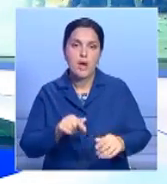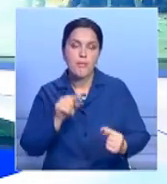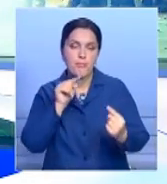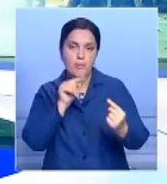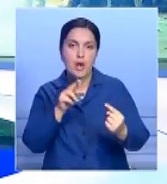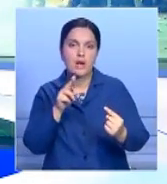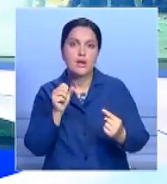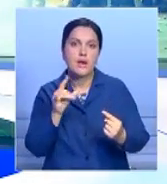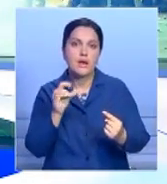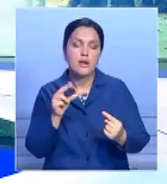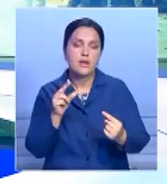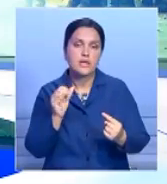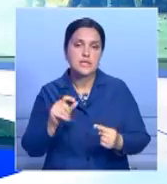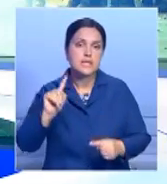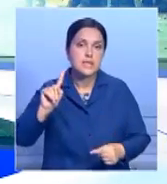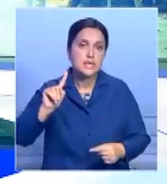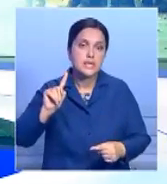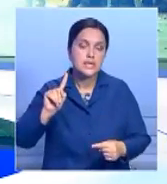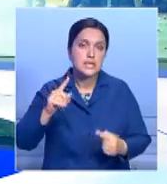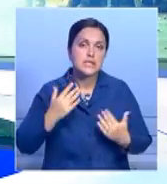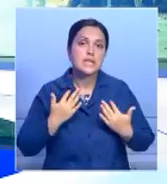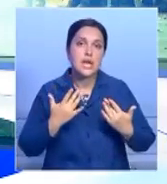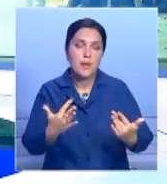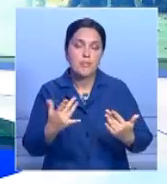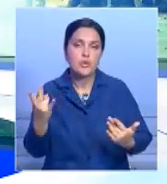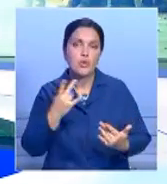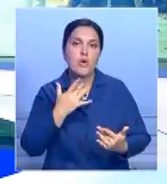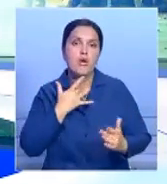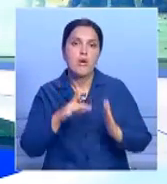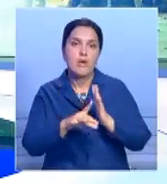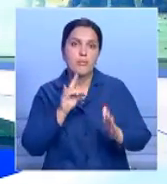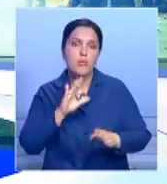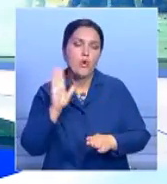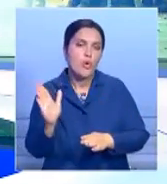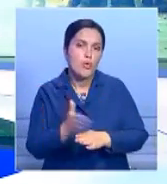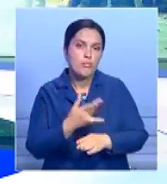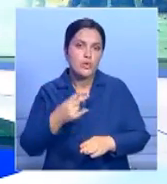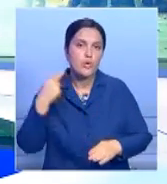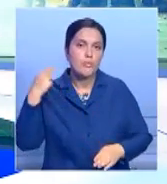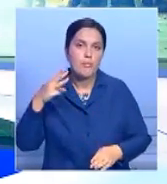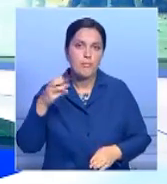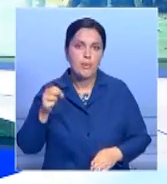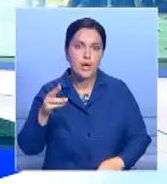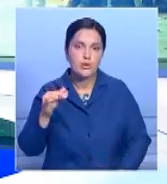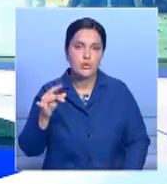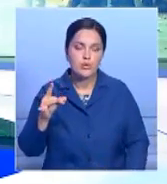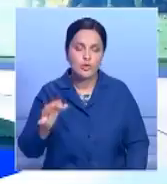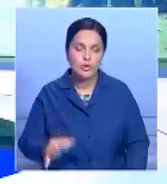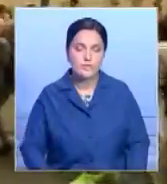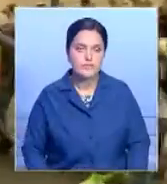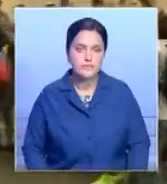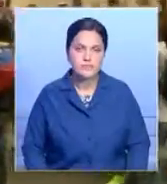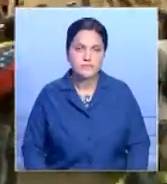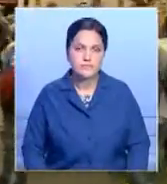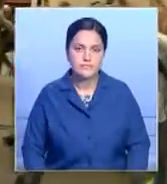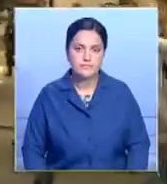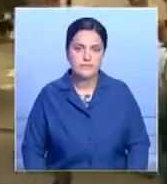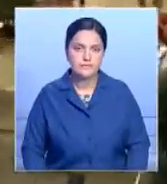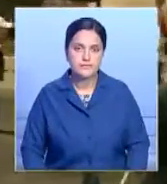протеста в Каракасе с требованием провести референдум об отставке президента Николаса Мадуро.